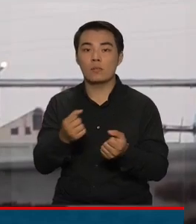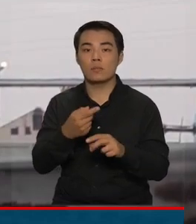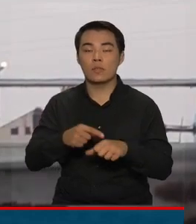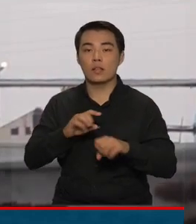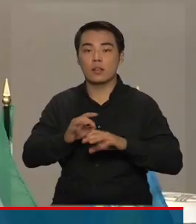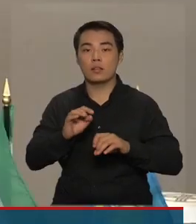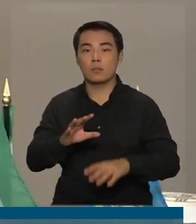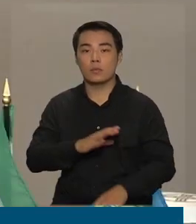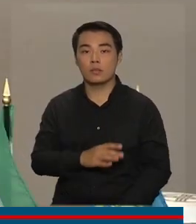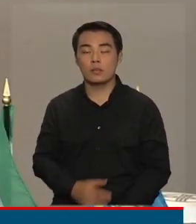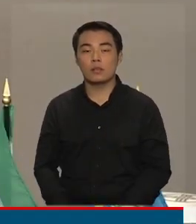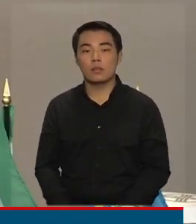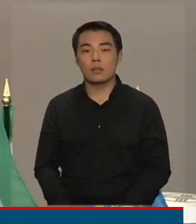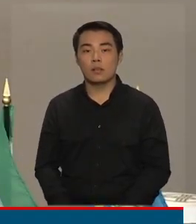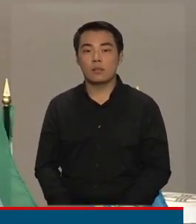пысықтады.